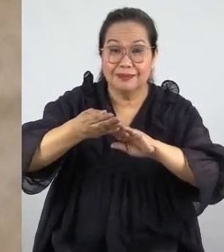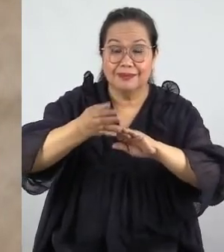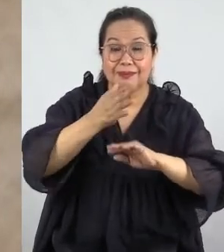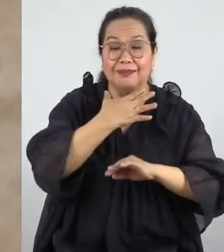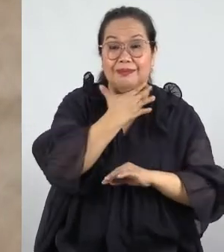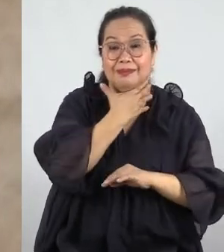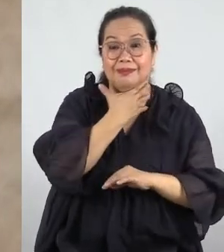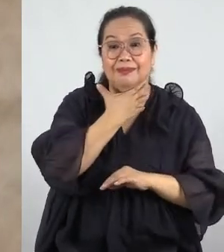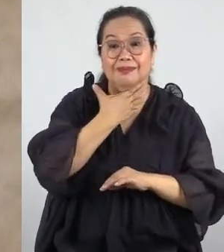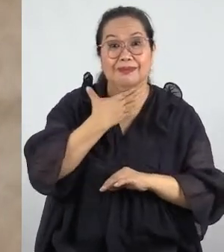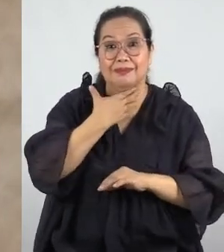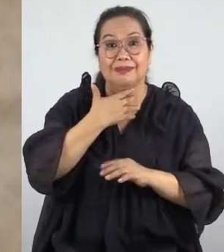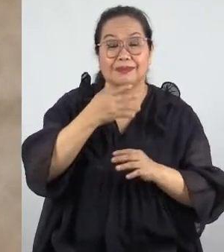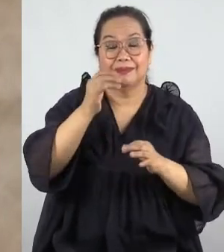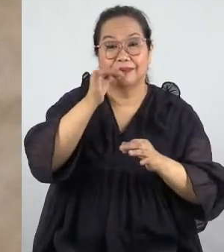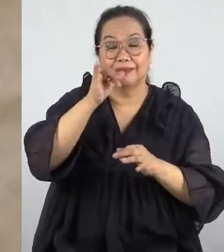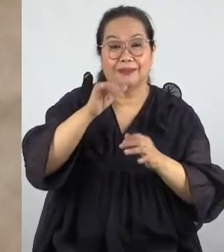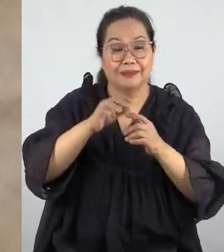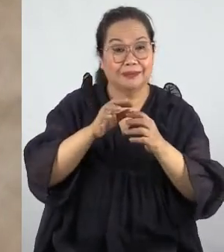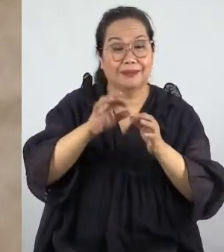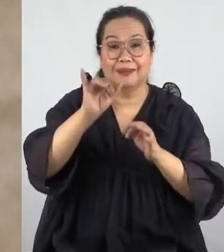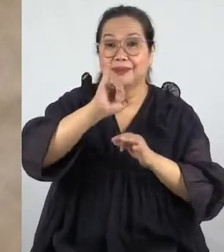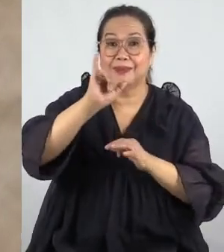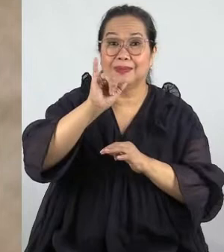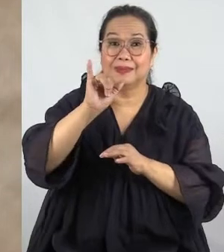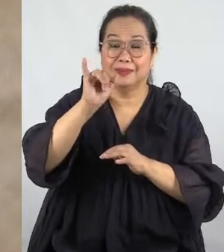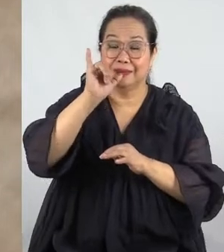pagkahumaling sa isang bisyo.